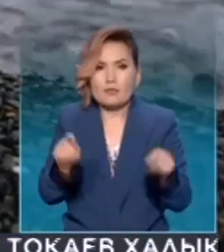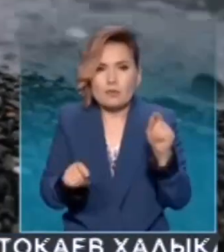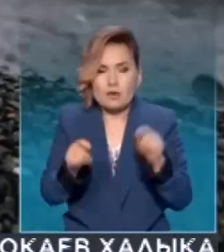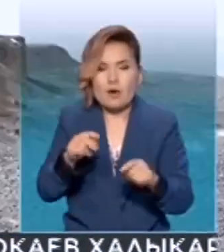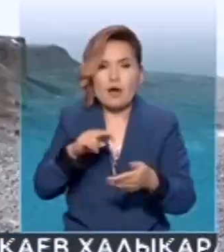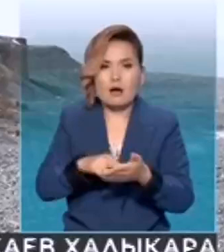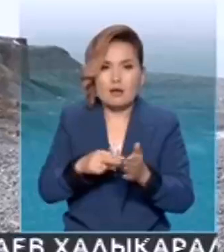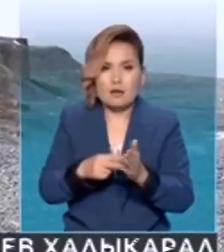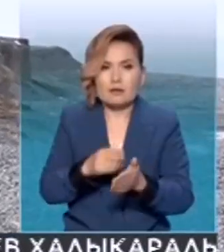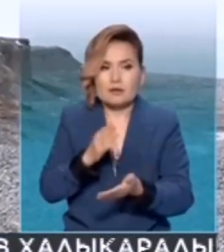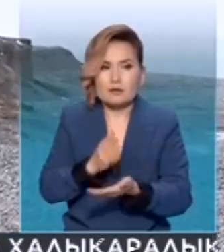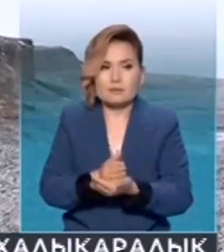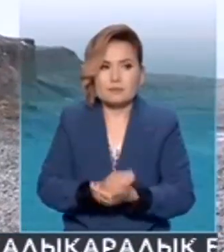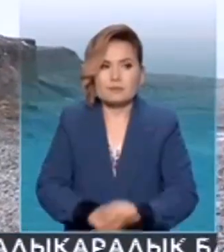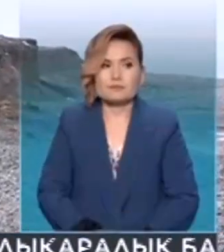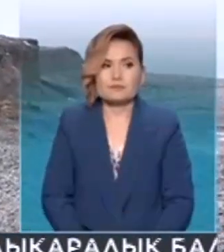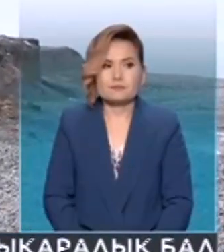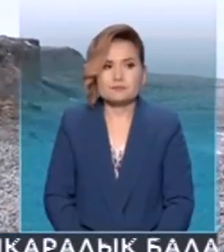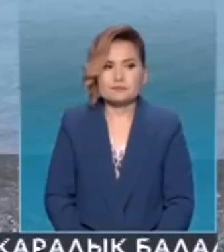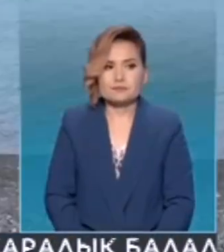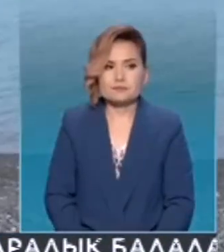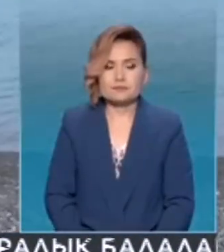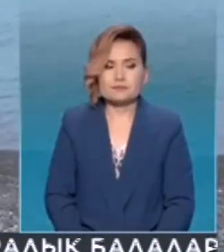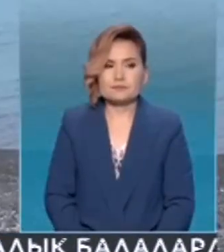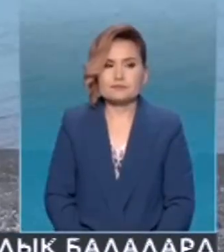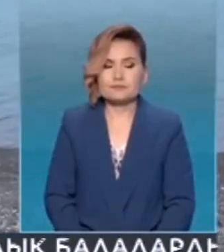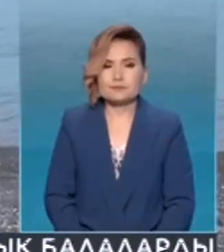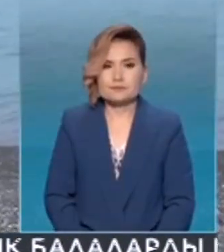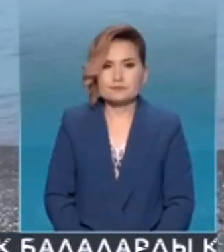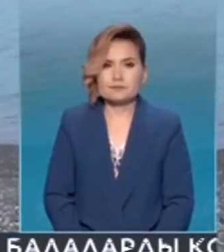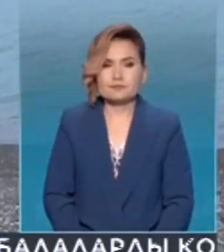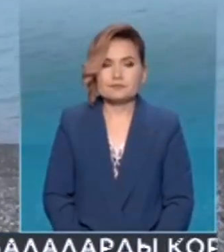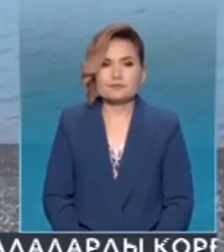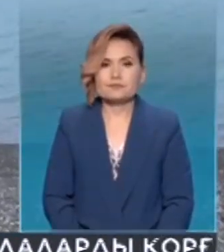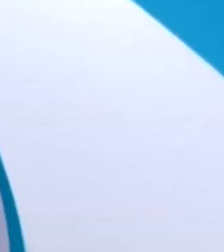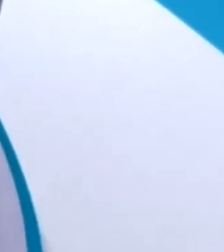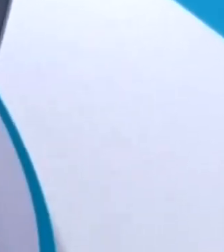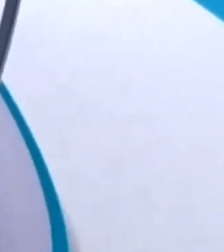Қуаныш Қанатұлы, Самат Оразалинов, Қазақстан ұлттық арнасы, Жетісу облысы.